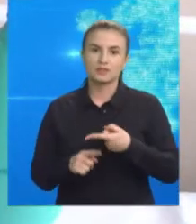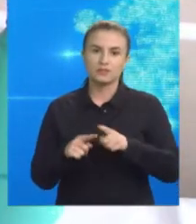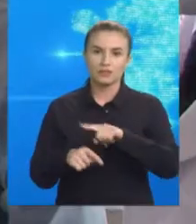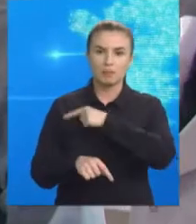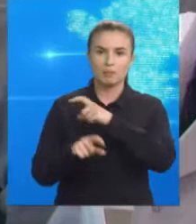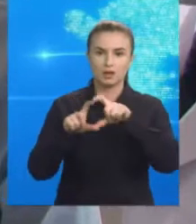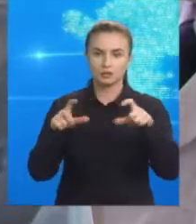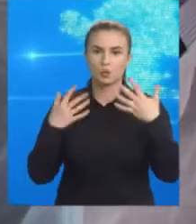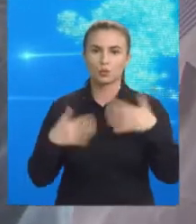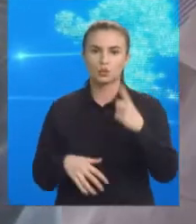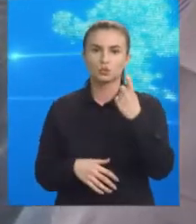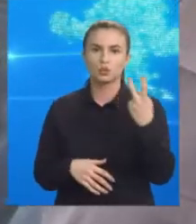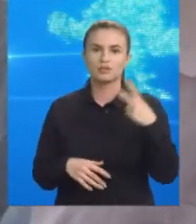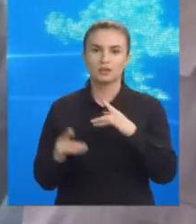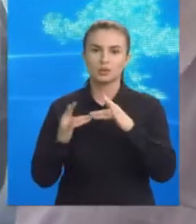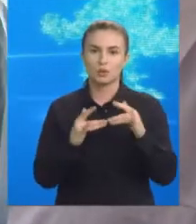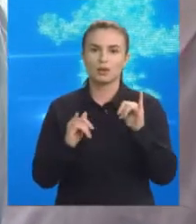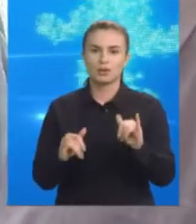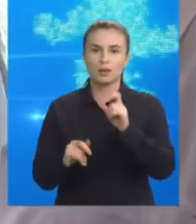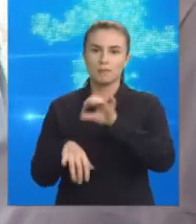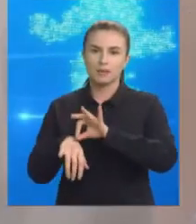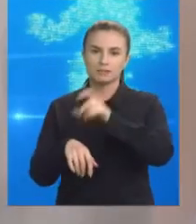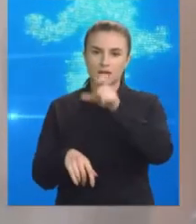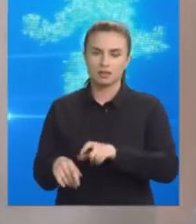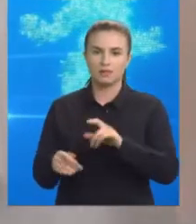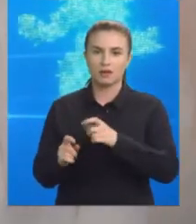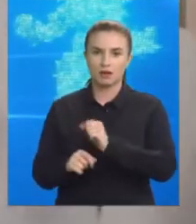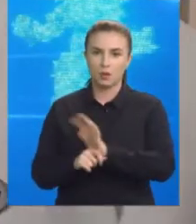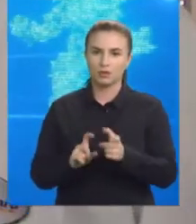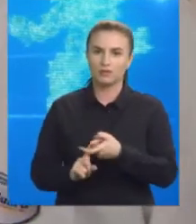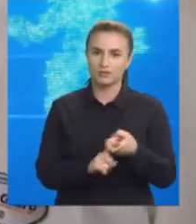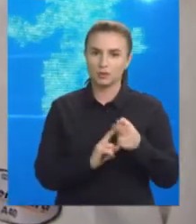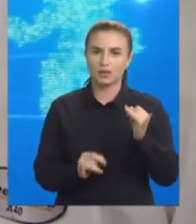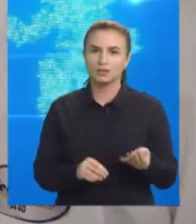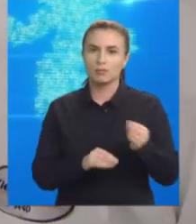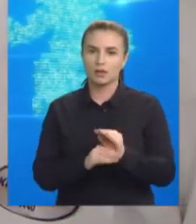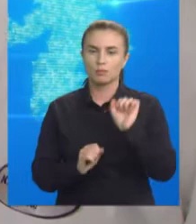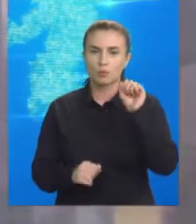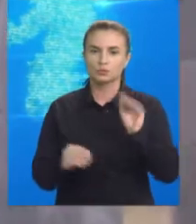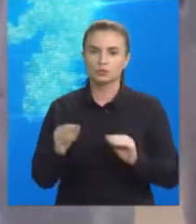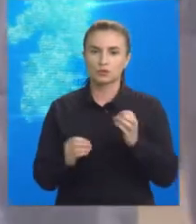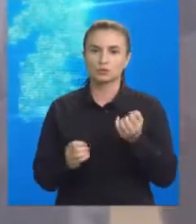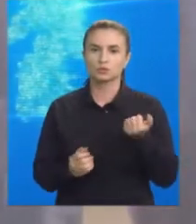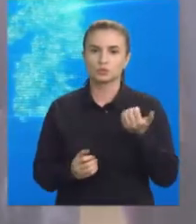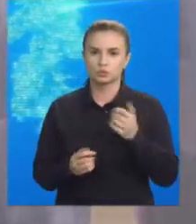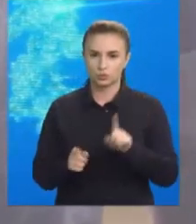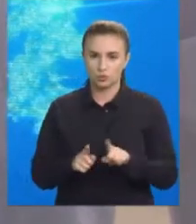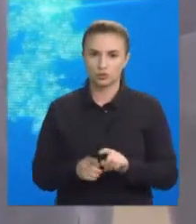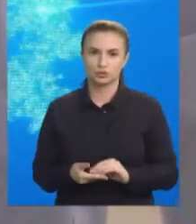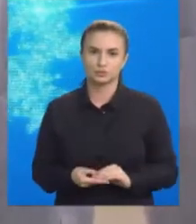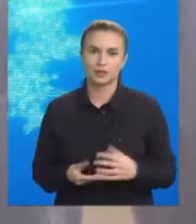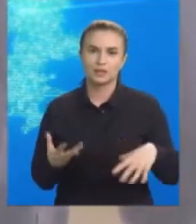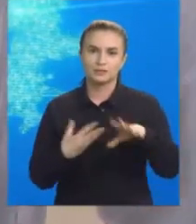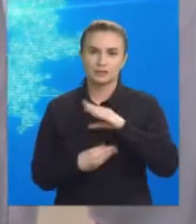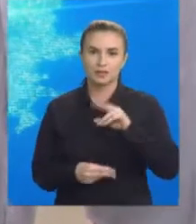уже 120 коек для пациентов с коронавирусной инфекцией. И дополнительно могут создать почти столько же. Мы, конечно, все надеемся с